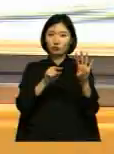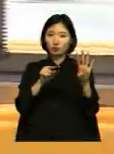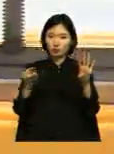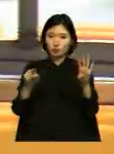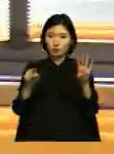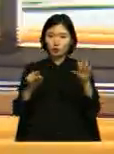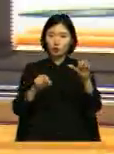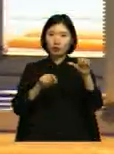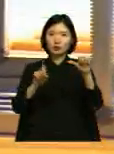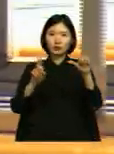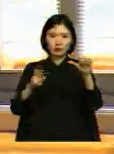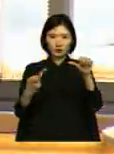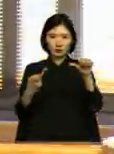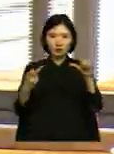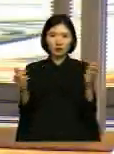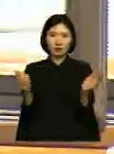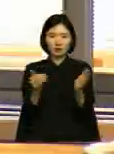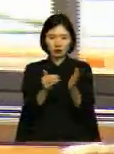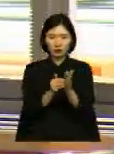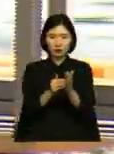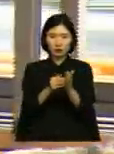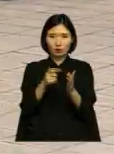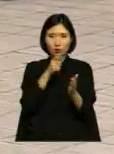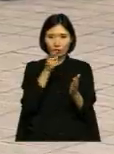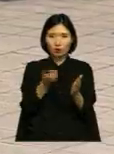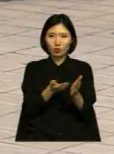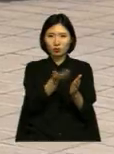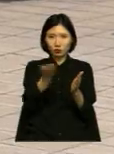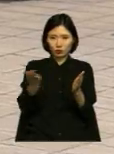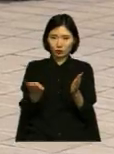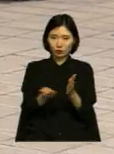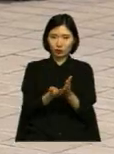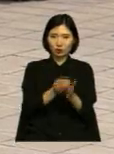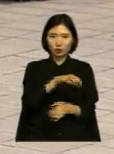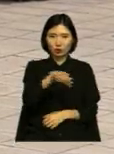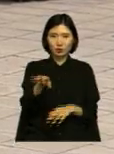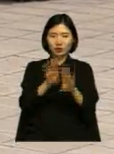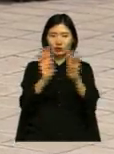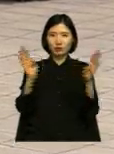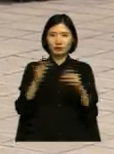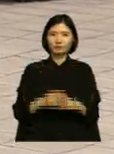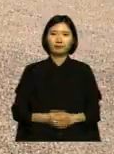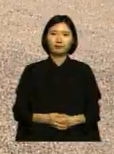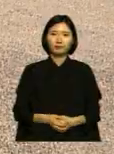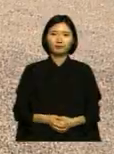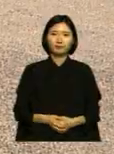26일부터 5월 12일까지 일산 호수공원과 원당 화훼단지에서 열립니다.